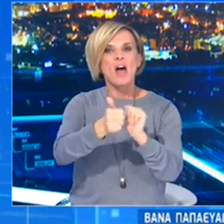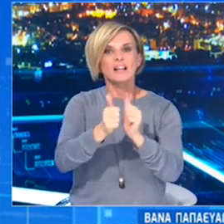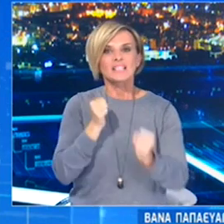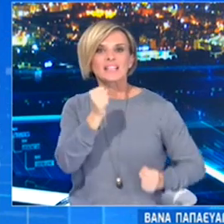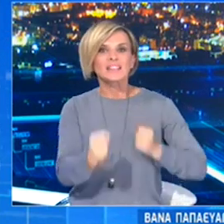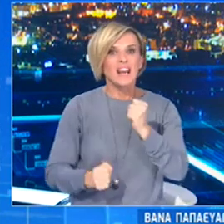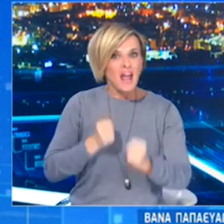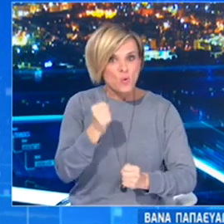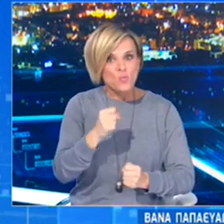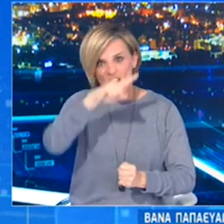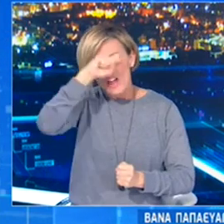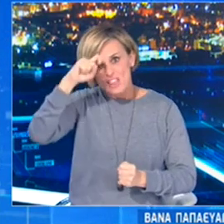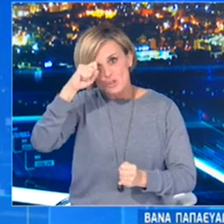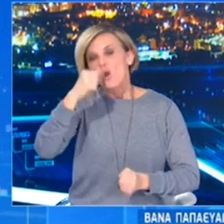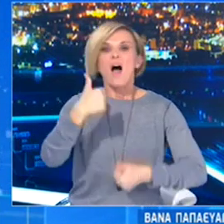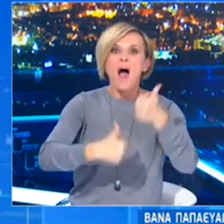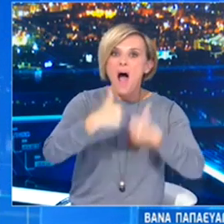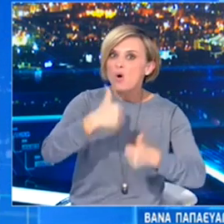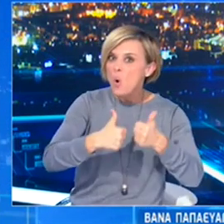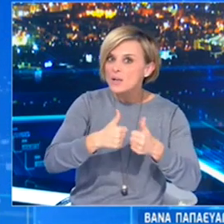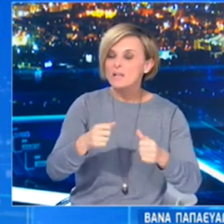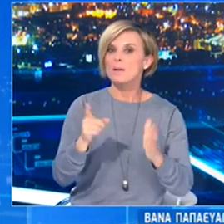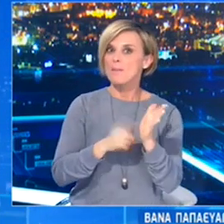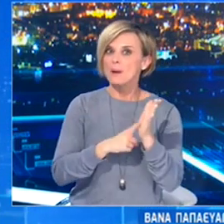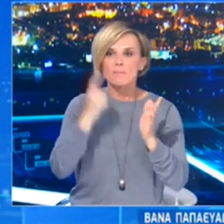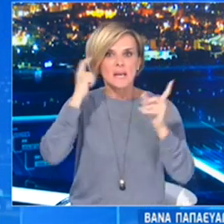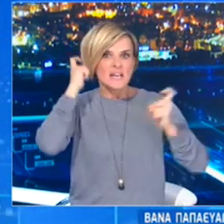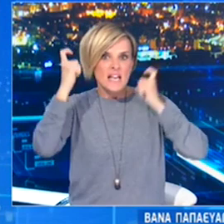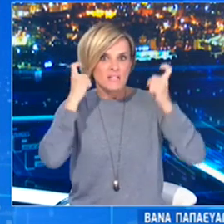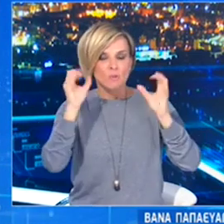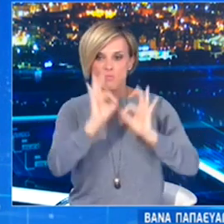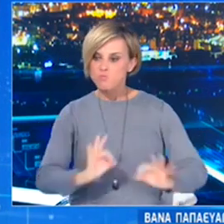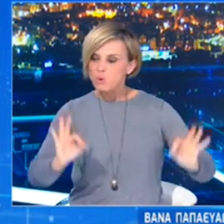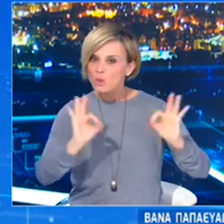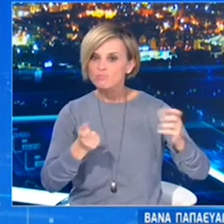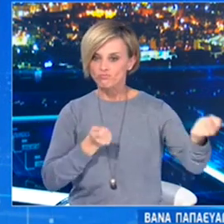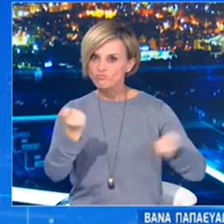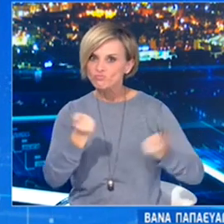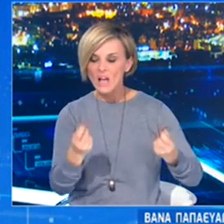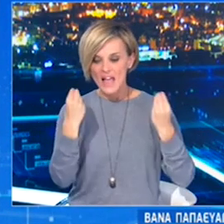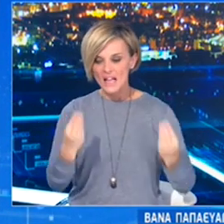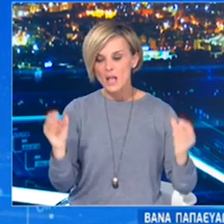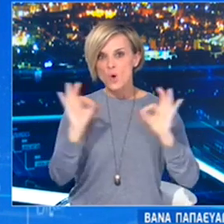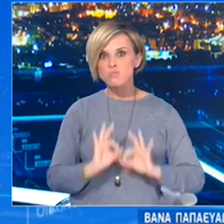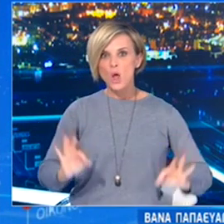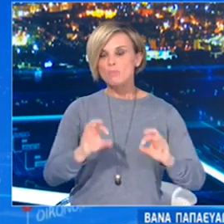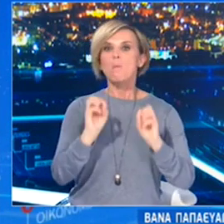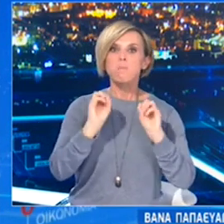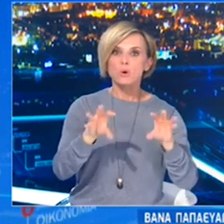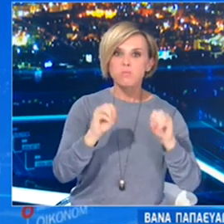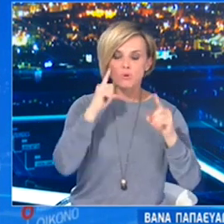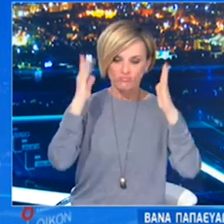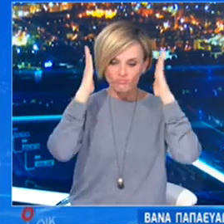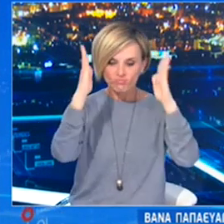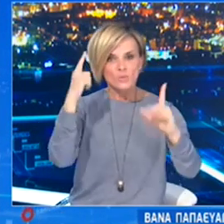ότι ο αγώνας θέλει οργάνωση, στετηγική, πειθαρχία και καλή προετοιμασία. Χρειάζεται συγκέντρωση